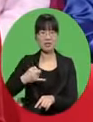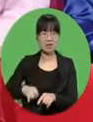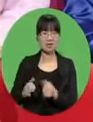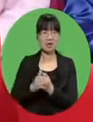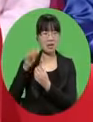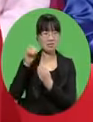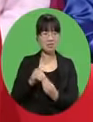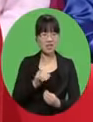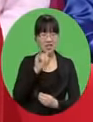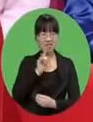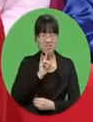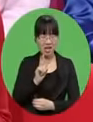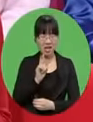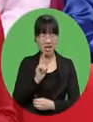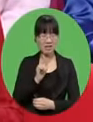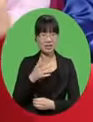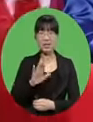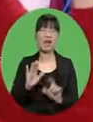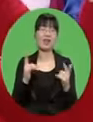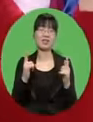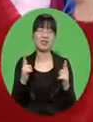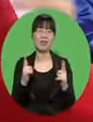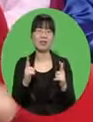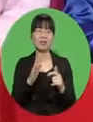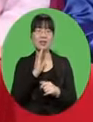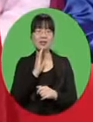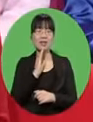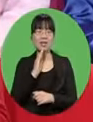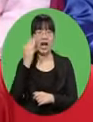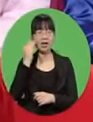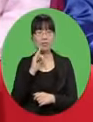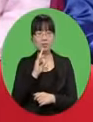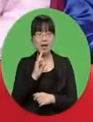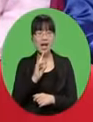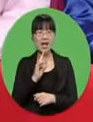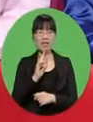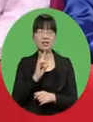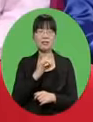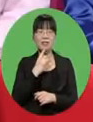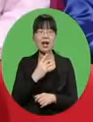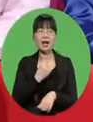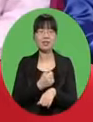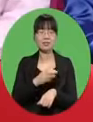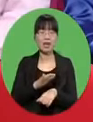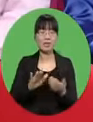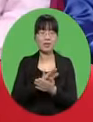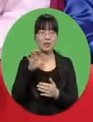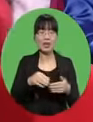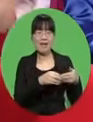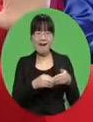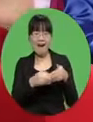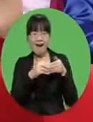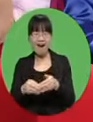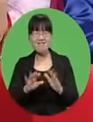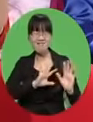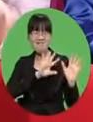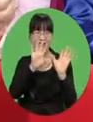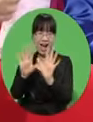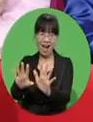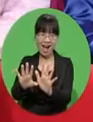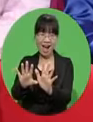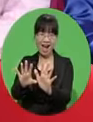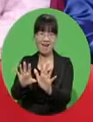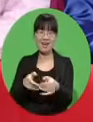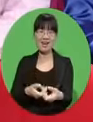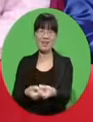아니에요. 정말 말 안 들었어요. 네. 워킹맘이다 보니까 한국어가 완전히 자리를 잡았고. 근데 놀이터에 데리고 나서 확 밀고 푸쉬.